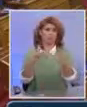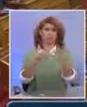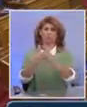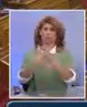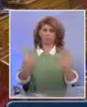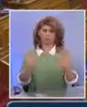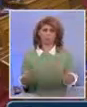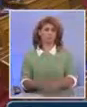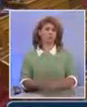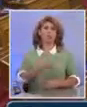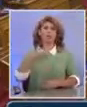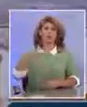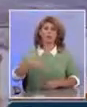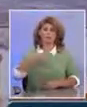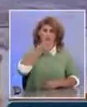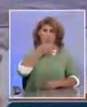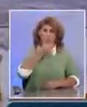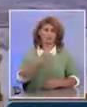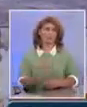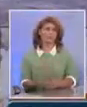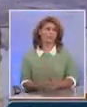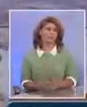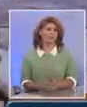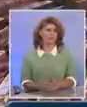Ο κύριος Μιχαλολιάκος έχει το λόγο, παρακαλώ.